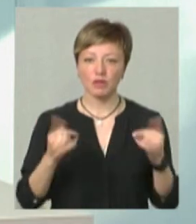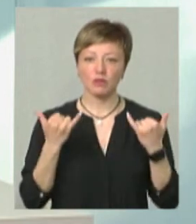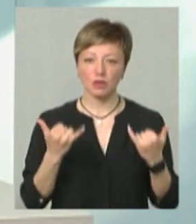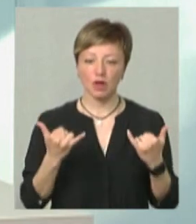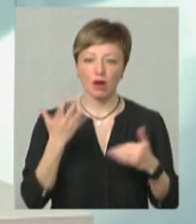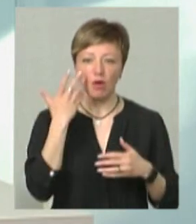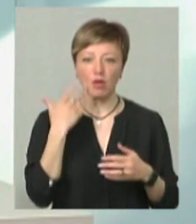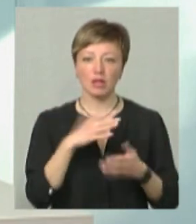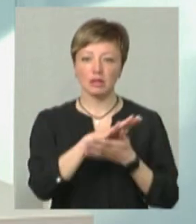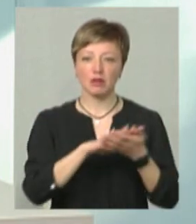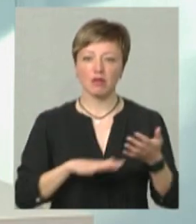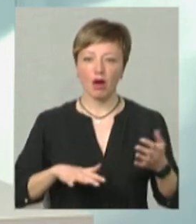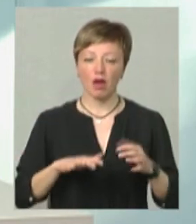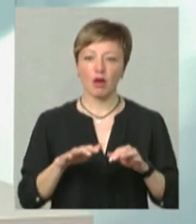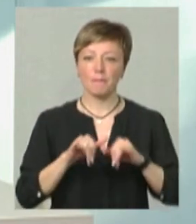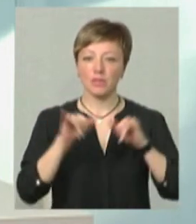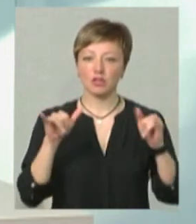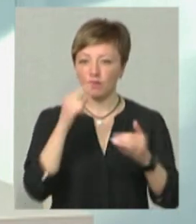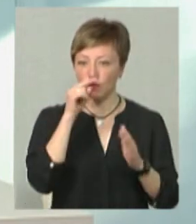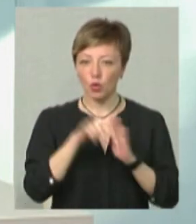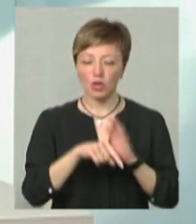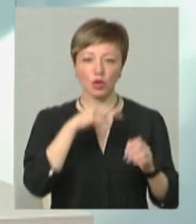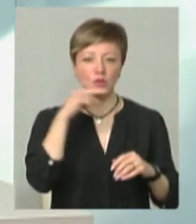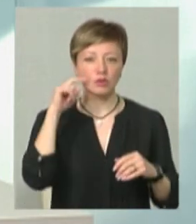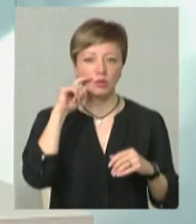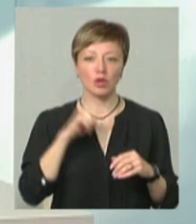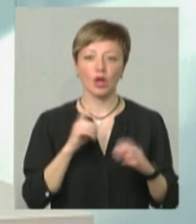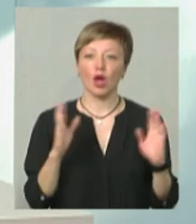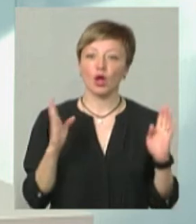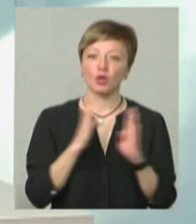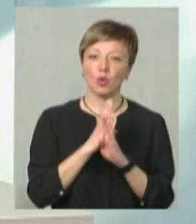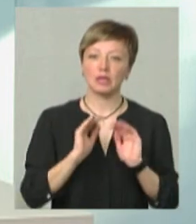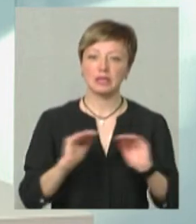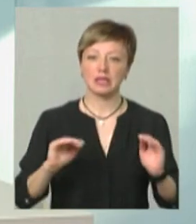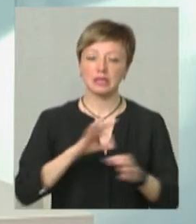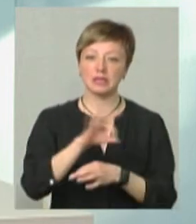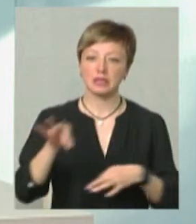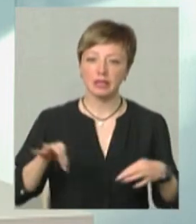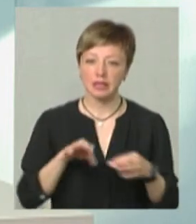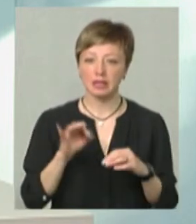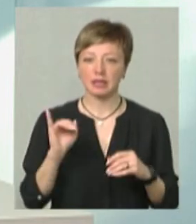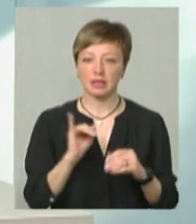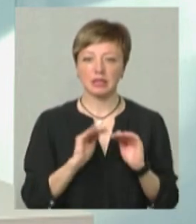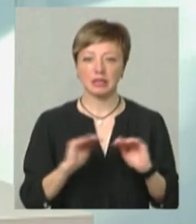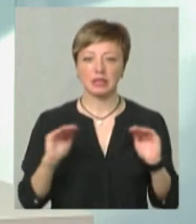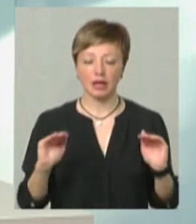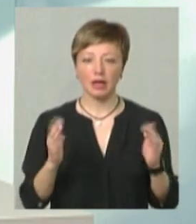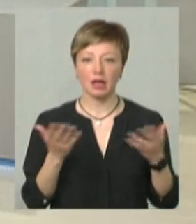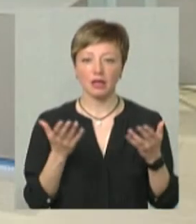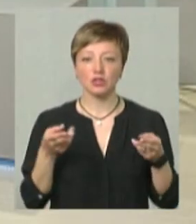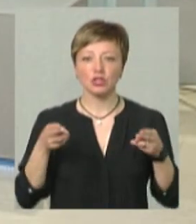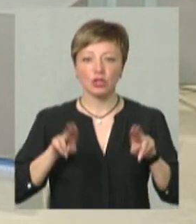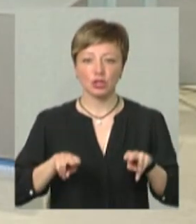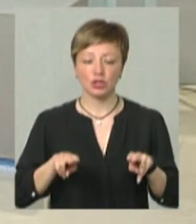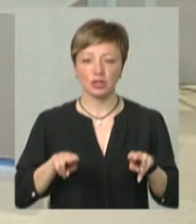триває повномасштабне вторгнення Росії в Україну. Долею дітей-сиріт і дітей, які